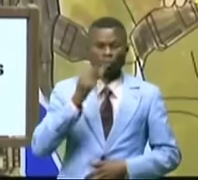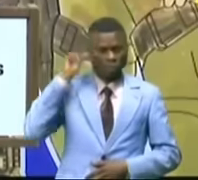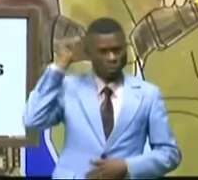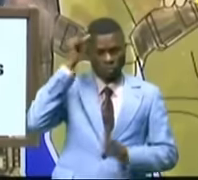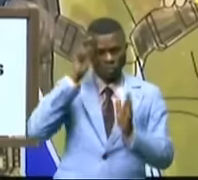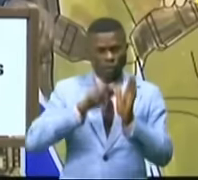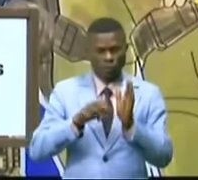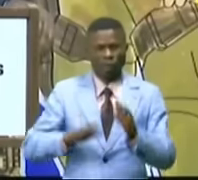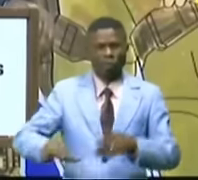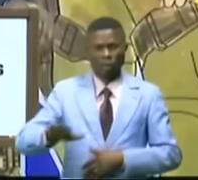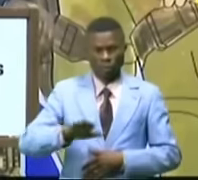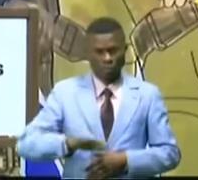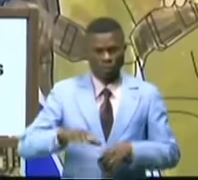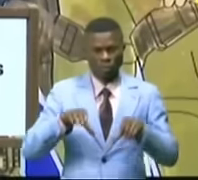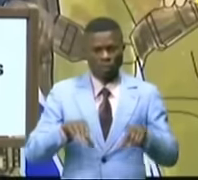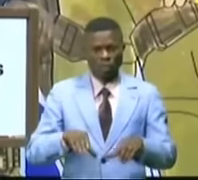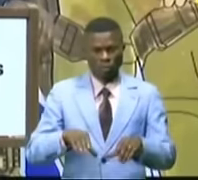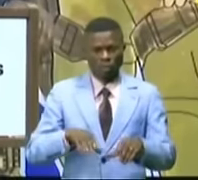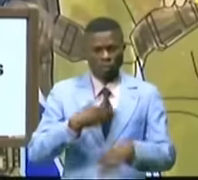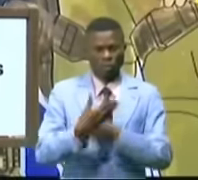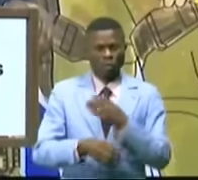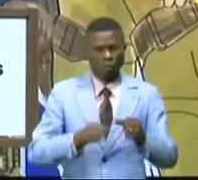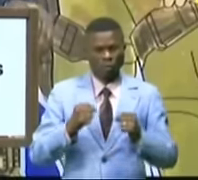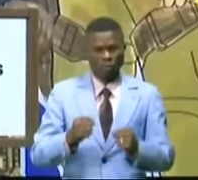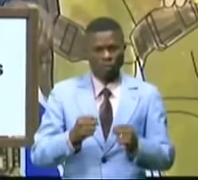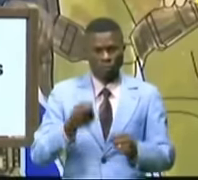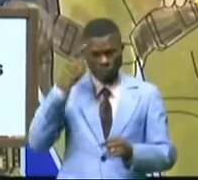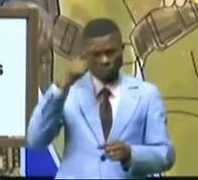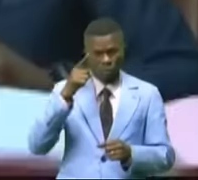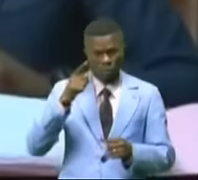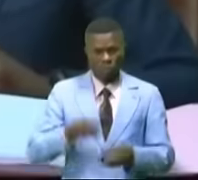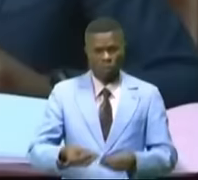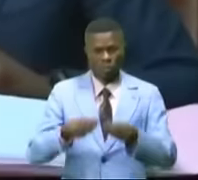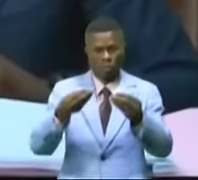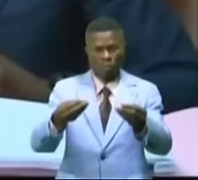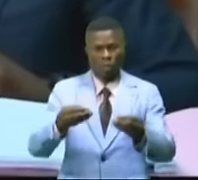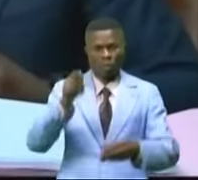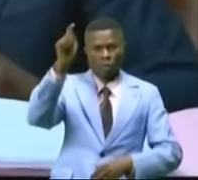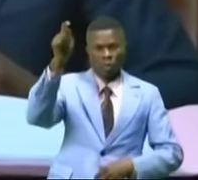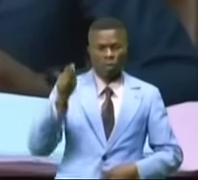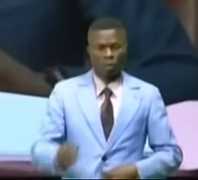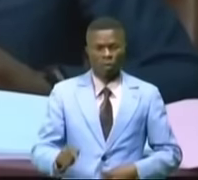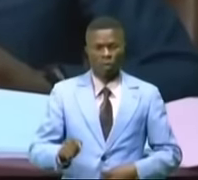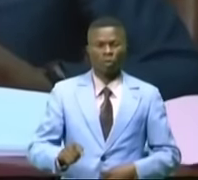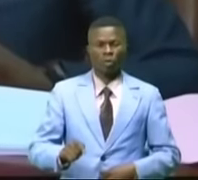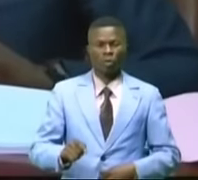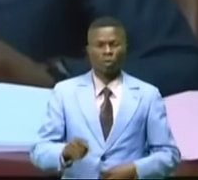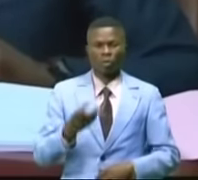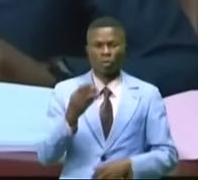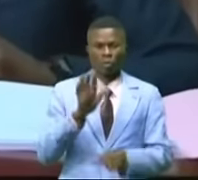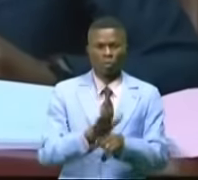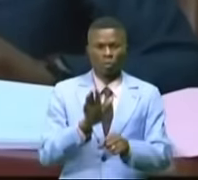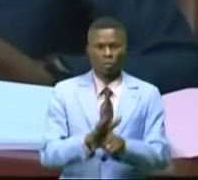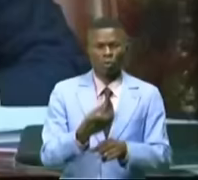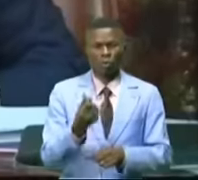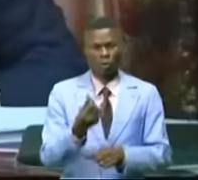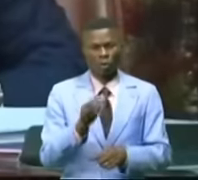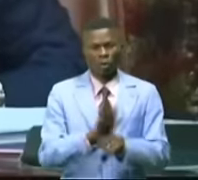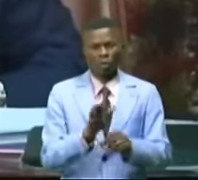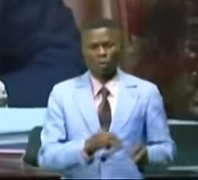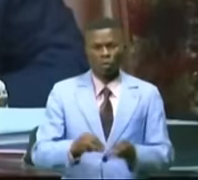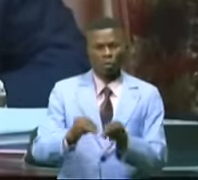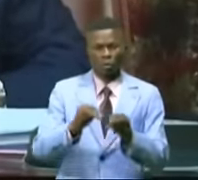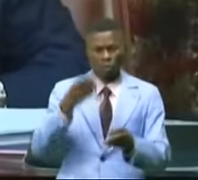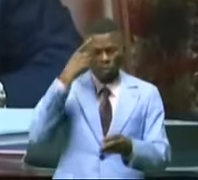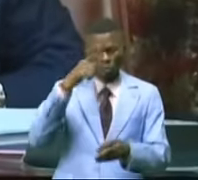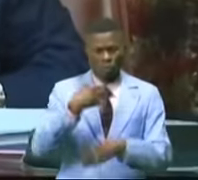de la République ne ménage aucun effort pour mettre à disposition de nos forces armées de la République les moyens nécessaires à l'accomplissement